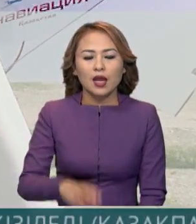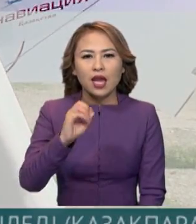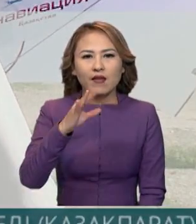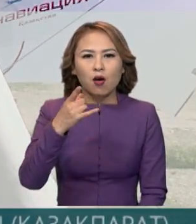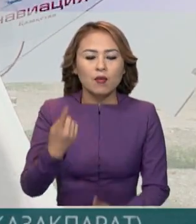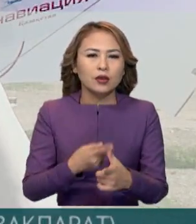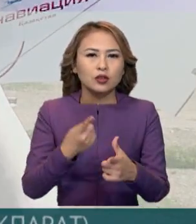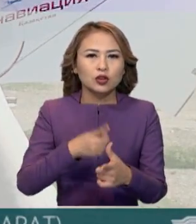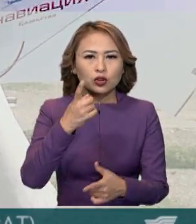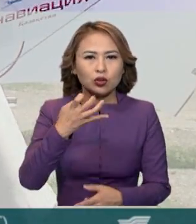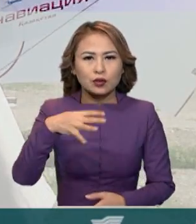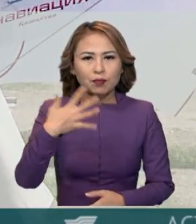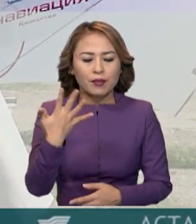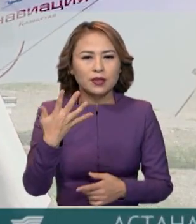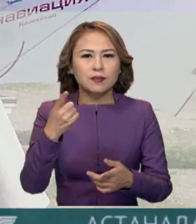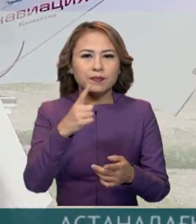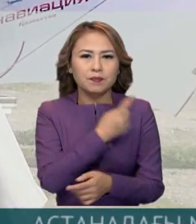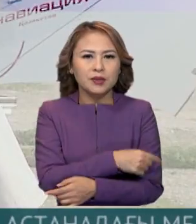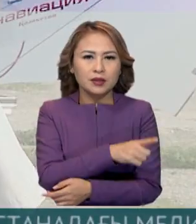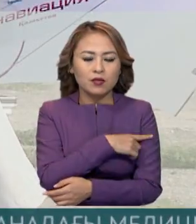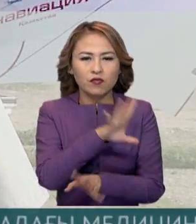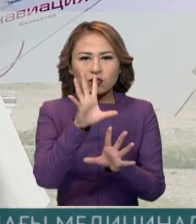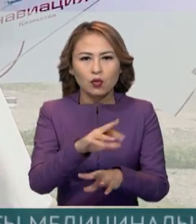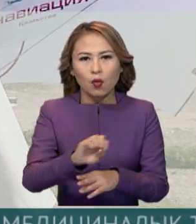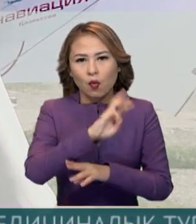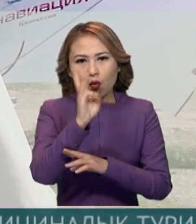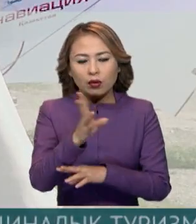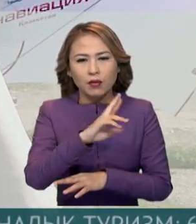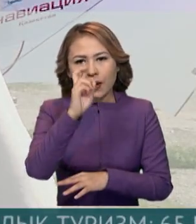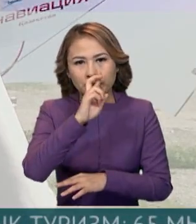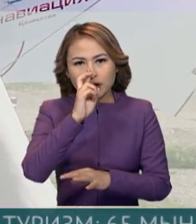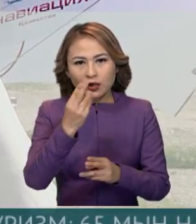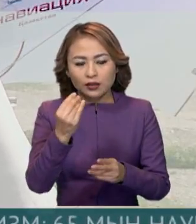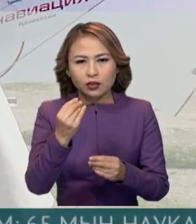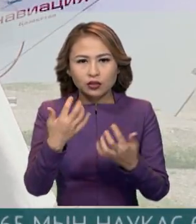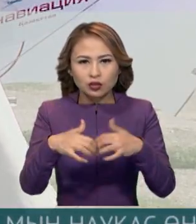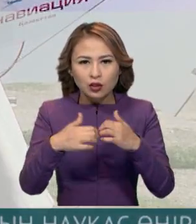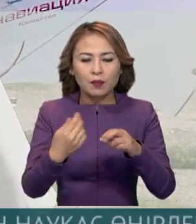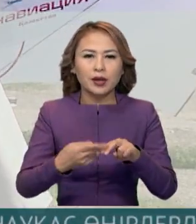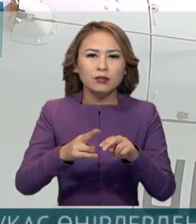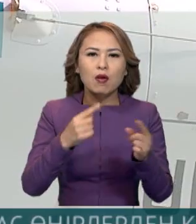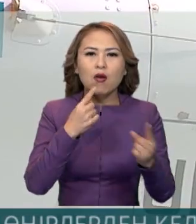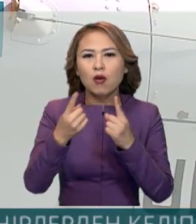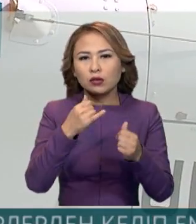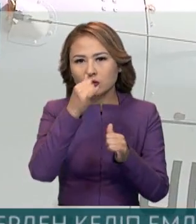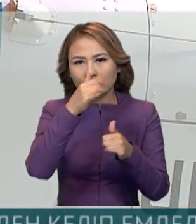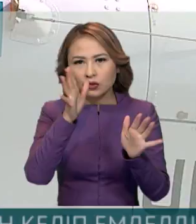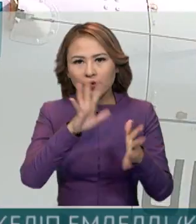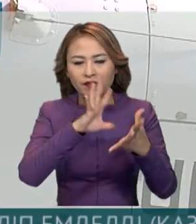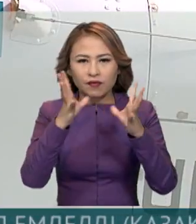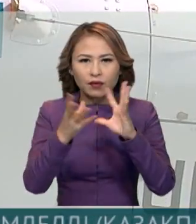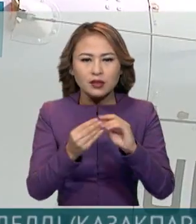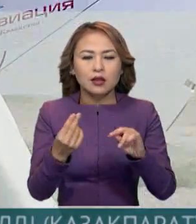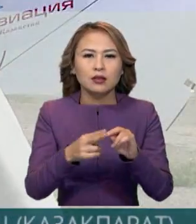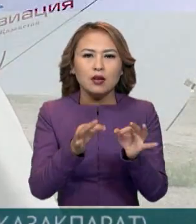Еврокоптер 145 қажетті медициналық модульмен жабдықталған, бірақ жанармай қоры өлшеулі болғандықтан онымен алыс аудандарға ұша алмаймыз. Жалпы